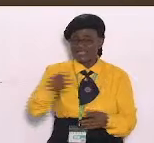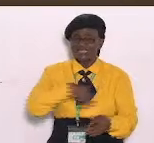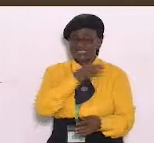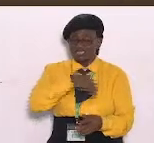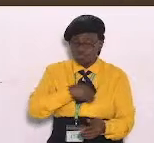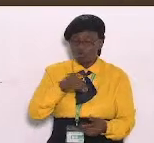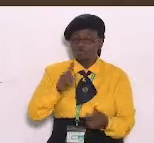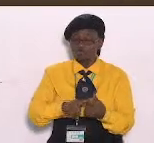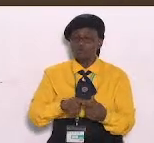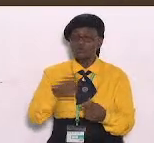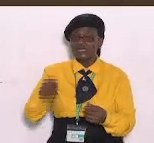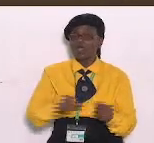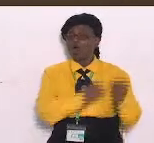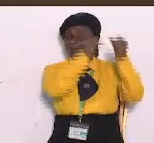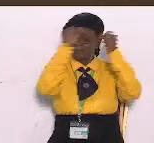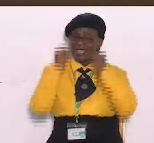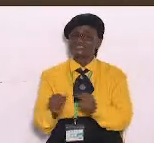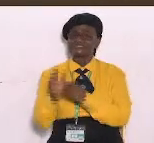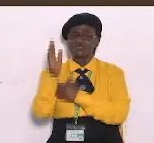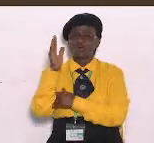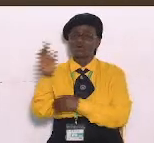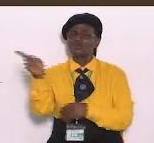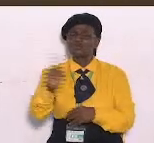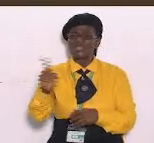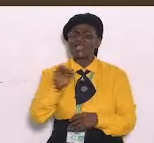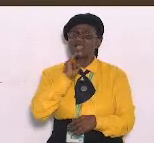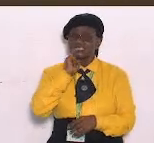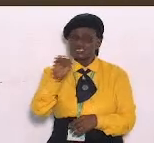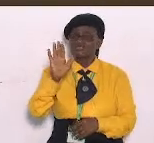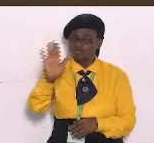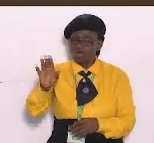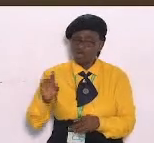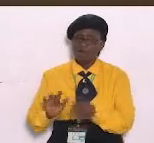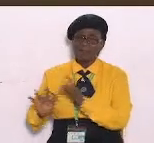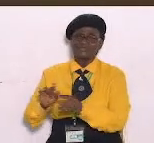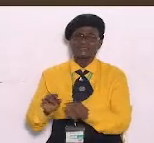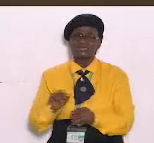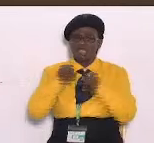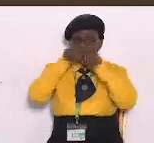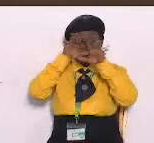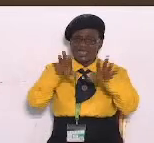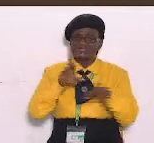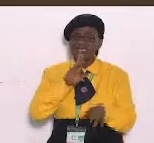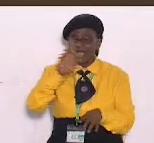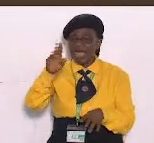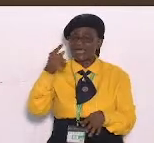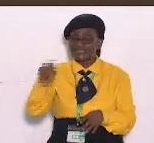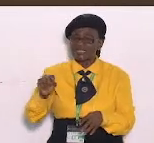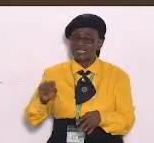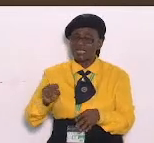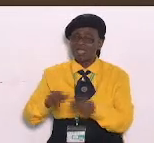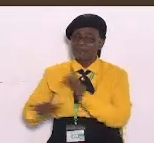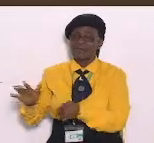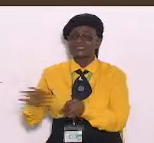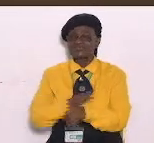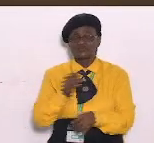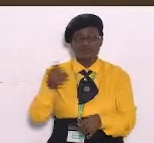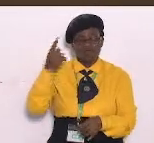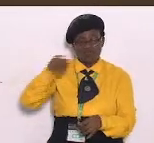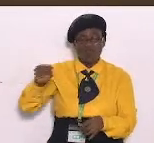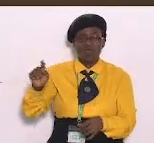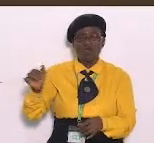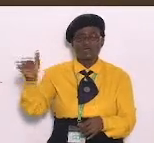venaient ici pendant 3 ans maintenant ils n'ont jamais amené une âme vers le le Seigneur